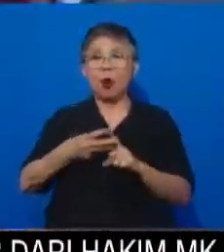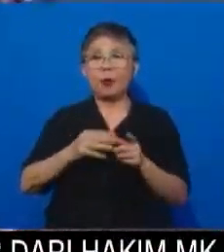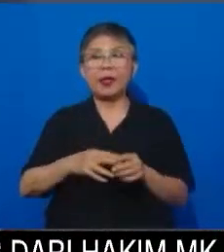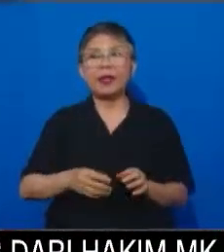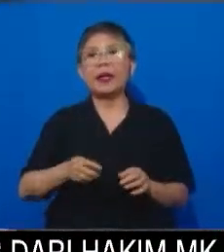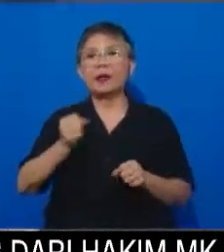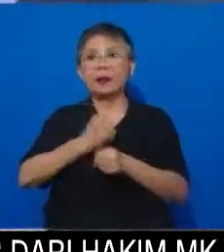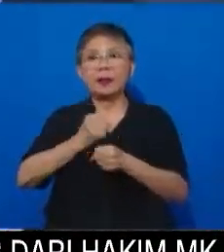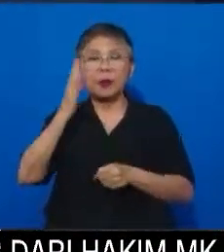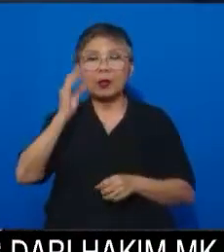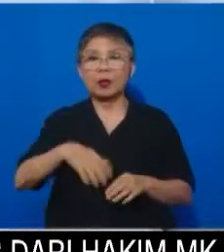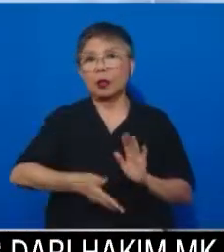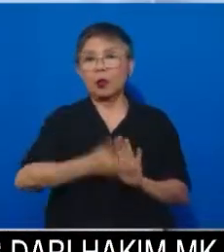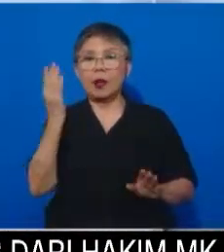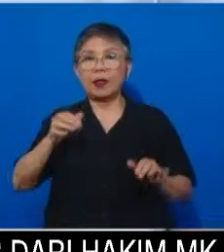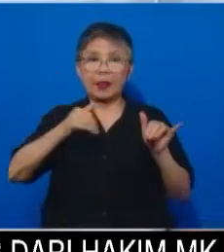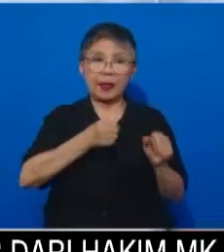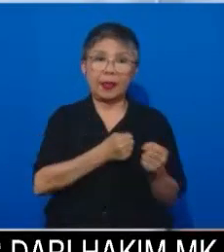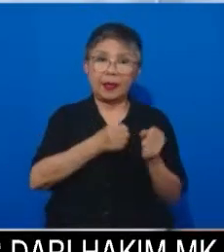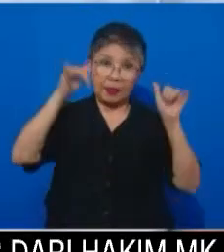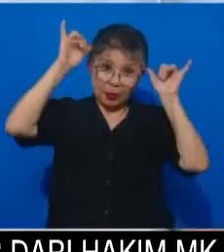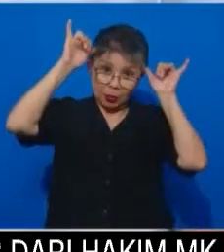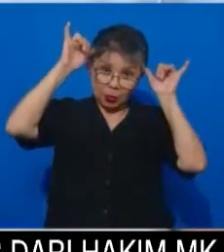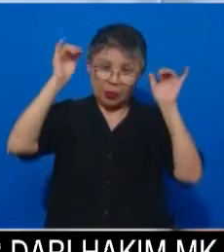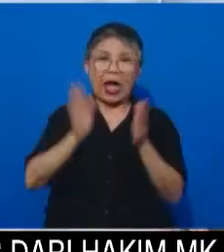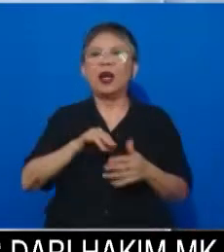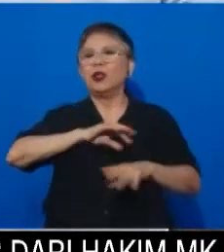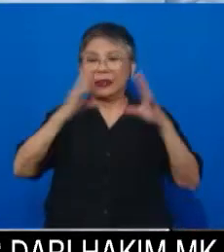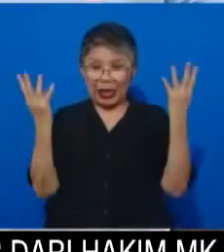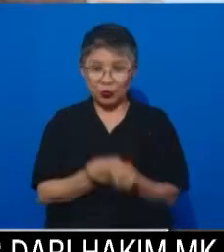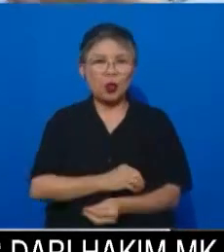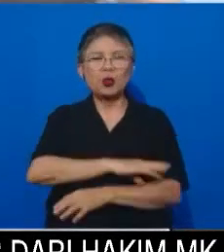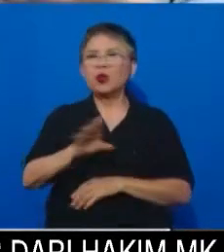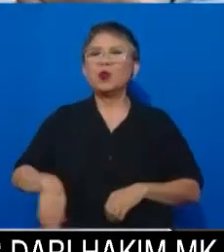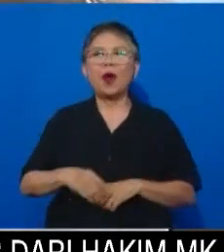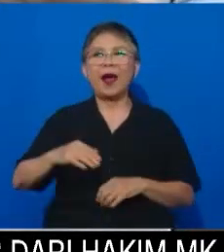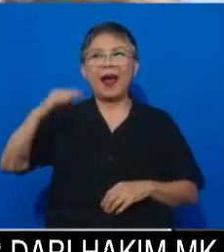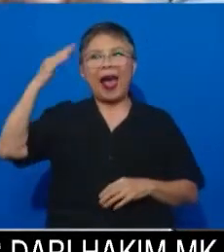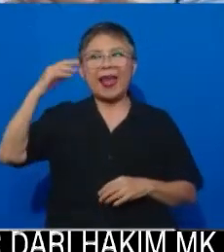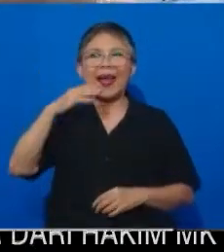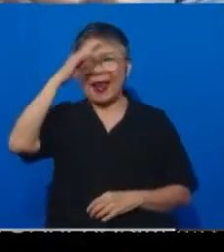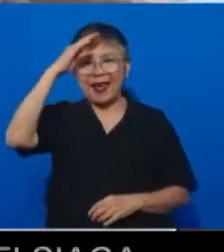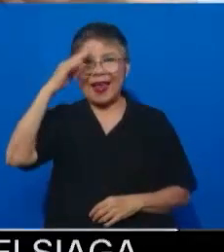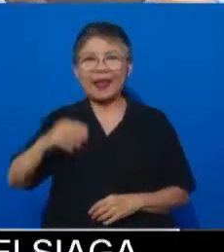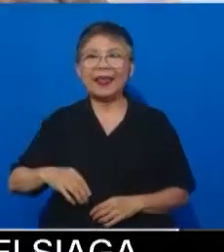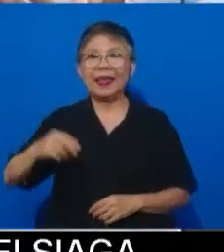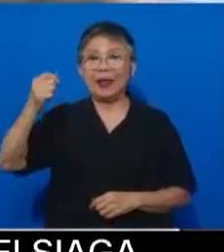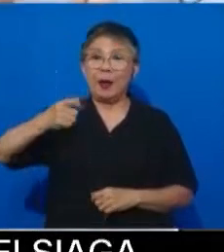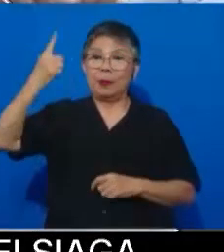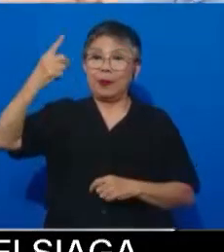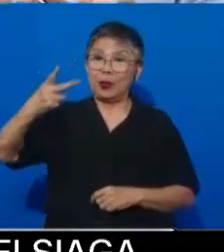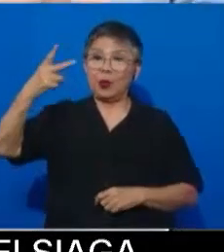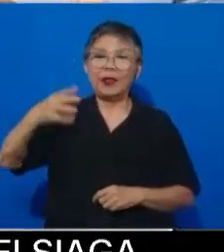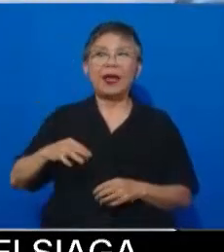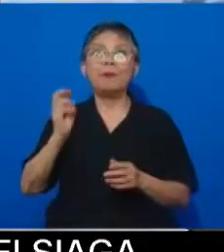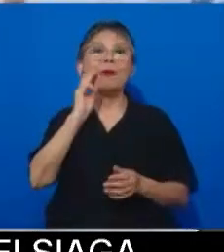PDI Perjuangan karena mendukung Prabowo, maka lengkap sudah. Anak lelaki dan menantu lelakinya bukan kader PDI